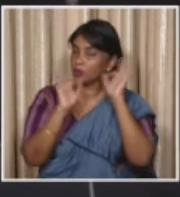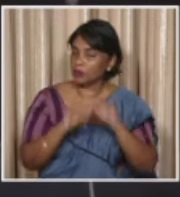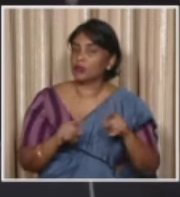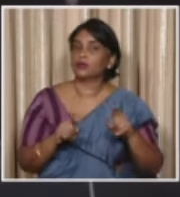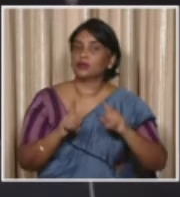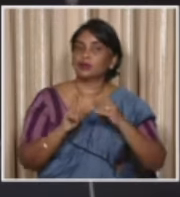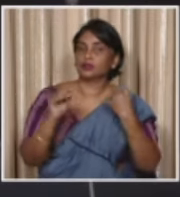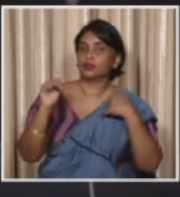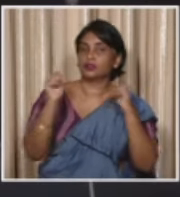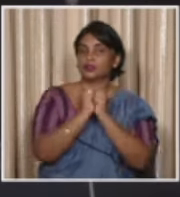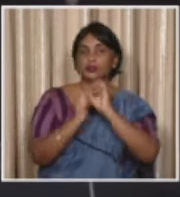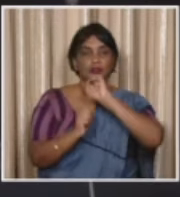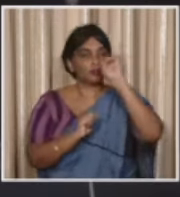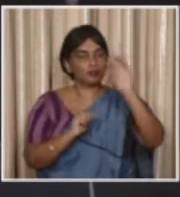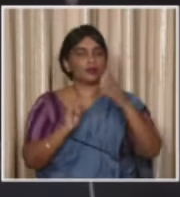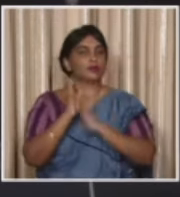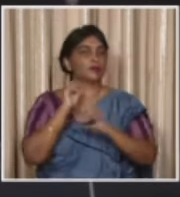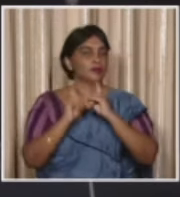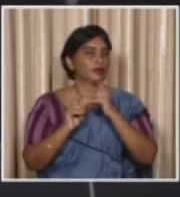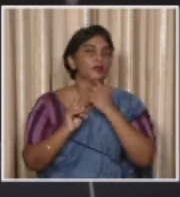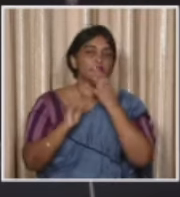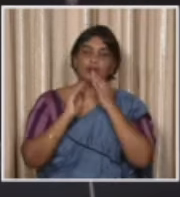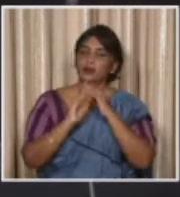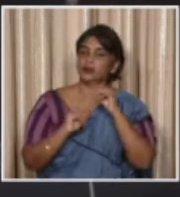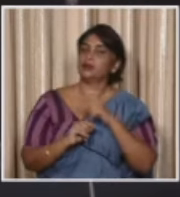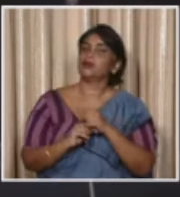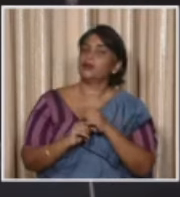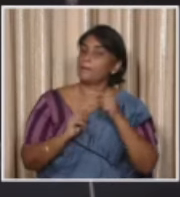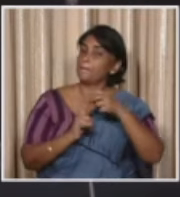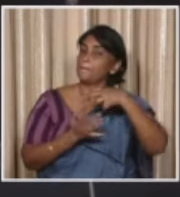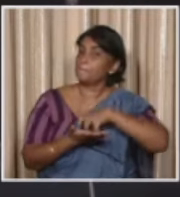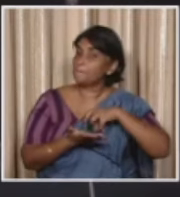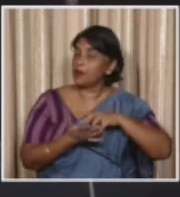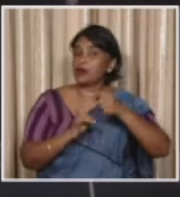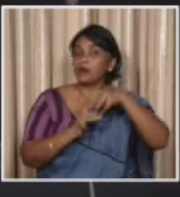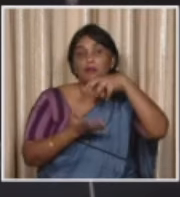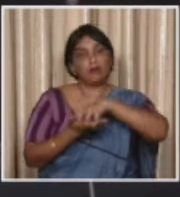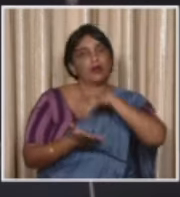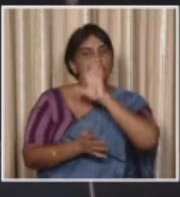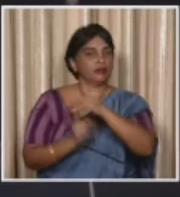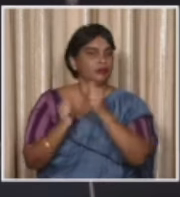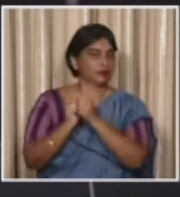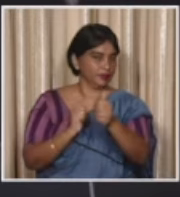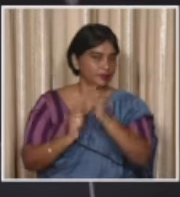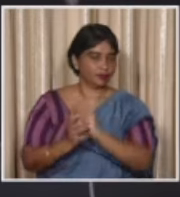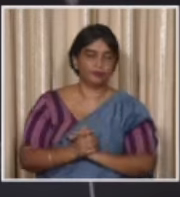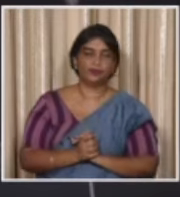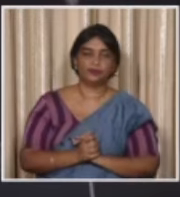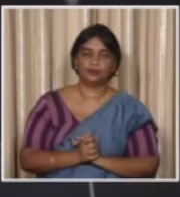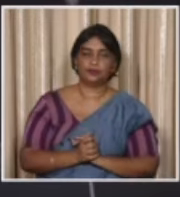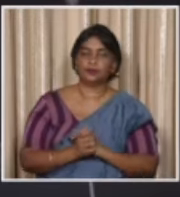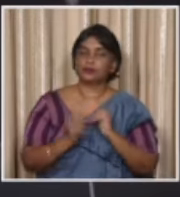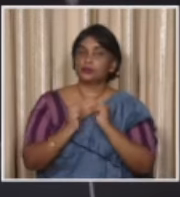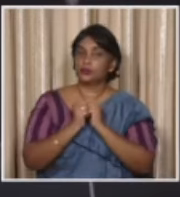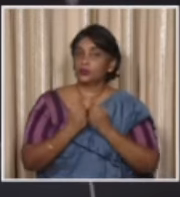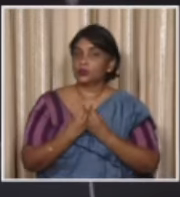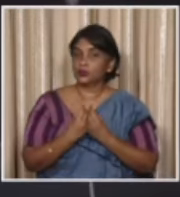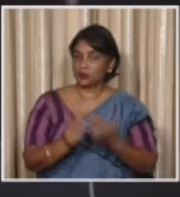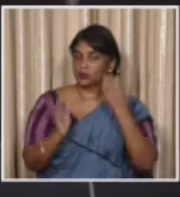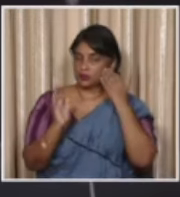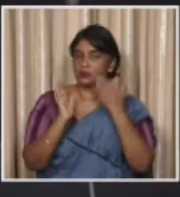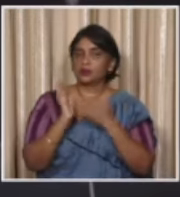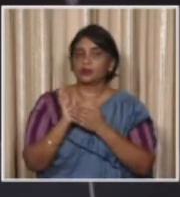සහ අනුයුක්ත කිරීම අමාත්‍යංශයෙන් කරනවා. ජාතික පාසල්වල, පළාත් පාසල්වල, පළාත් සභා මගින් කරනවා. කාර්යක්ෂමතා කඩින්